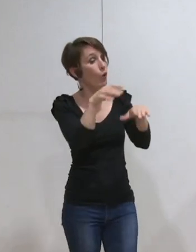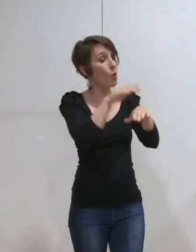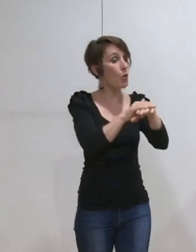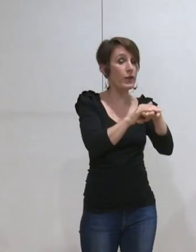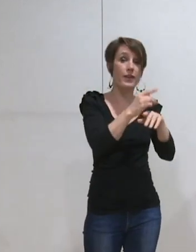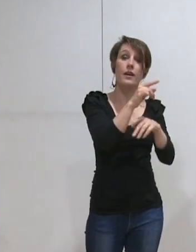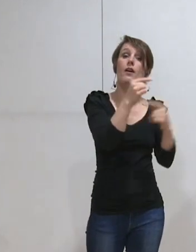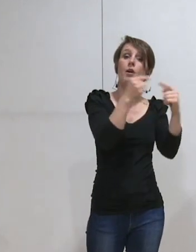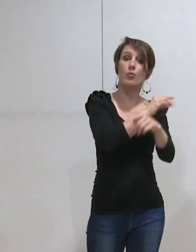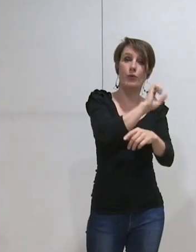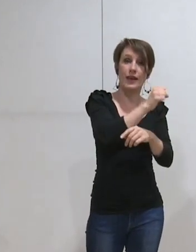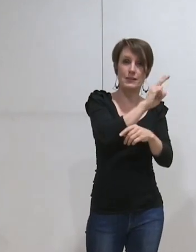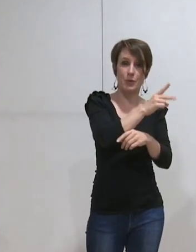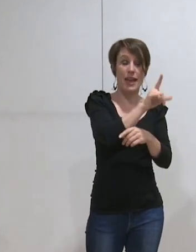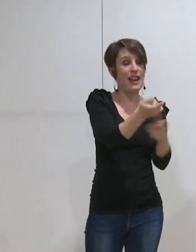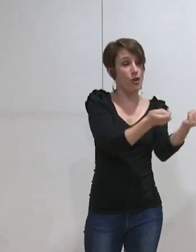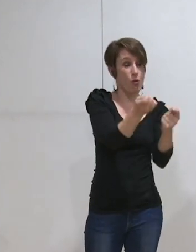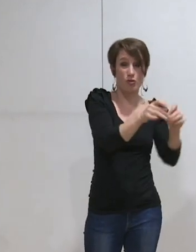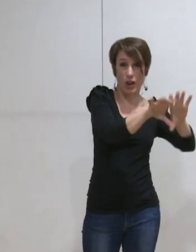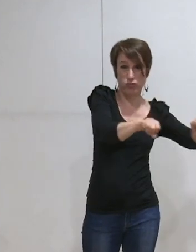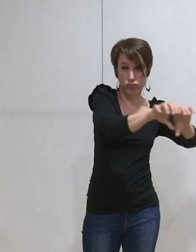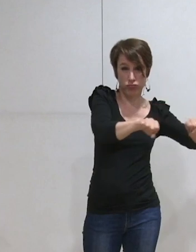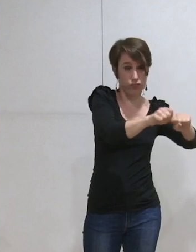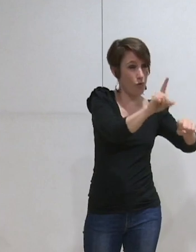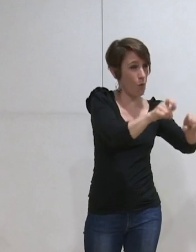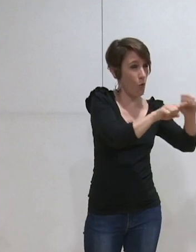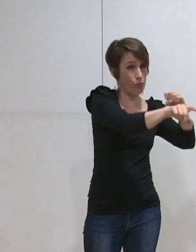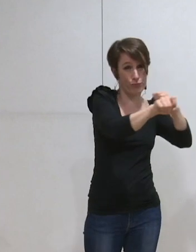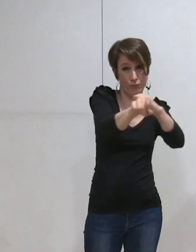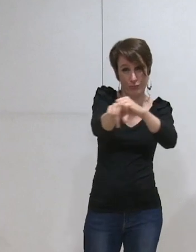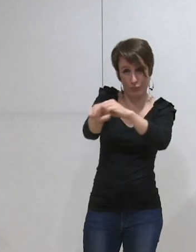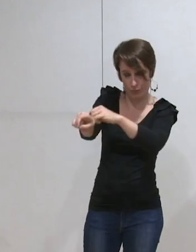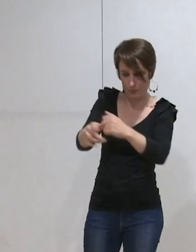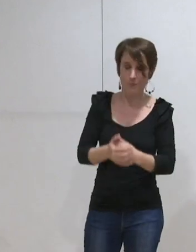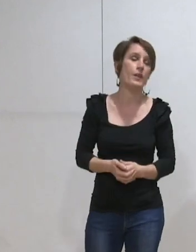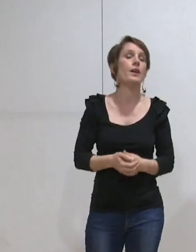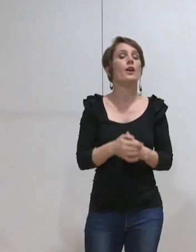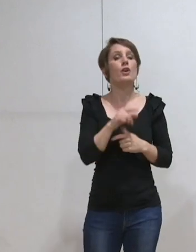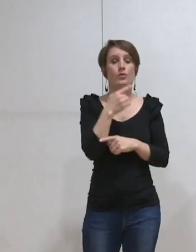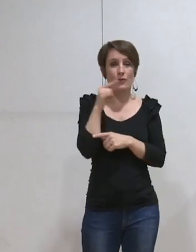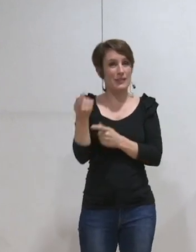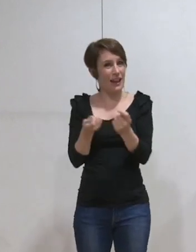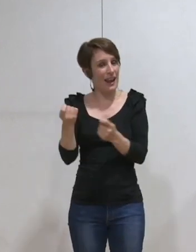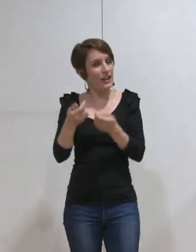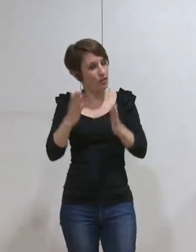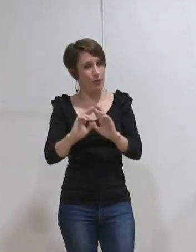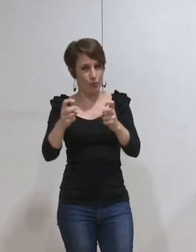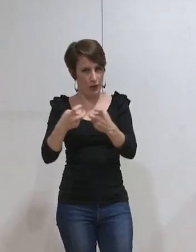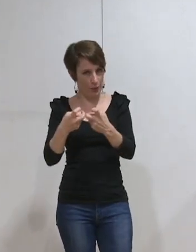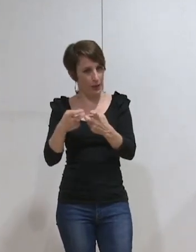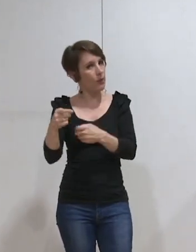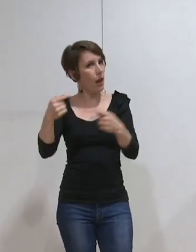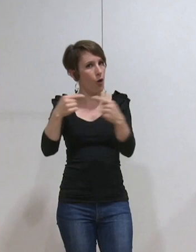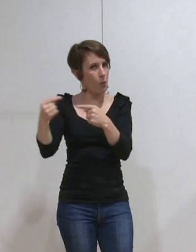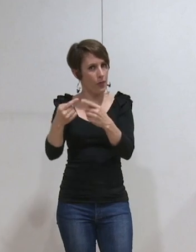SPL gère l'exploitation de ce service par le biais de convention la régie continue ainsi de fixer les prix eux-même débattu tout comme le